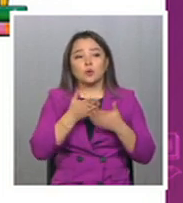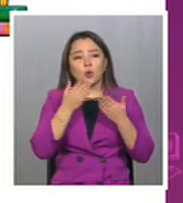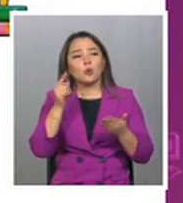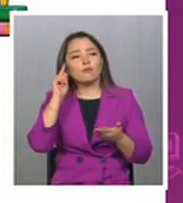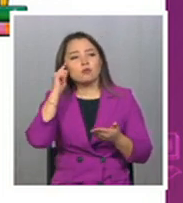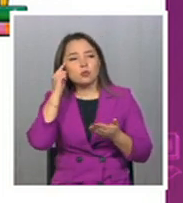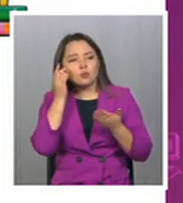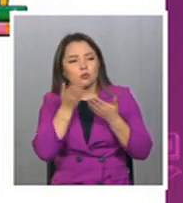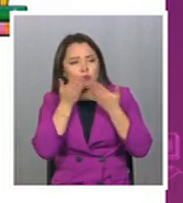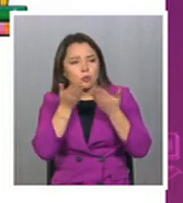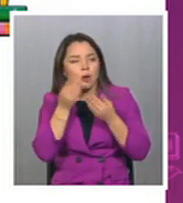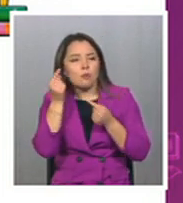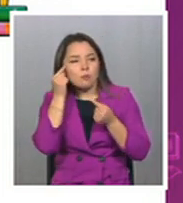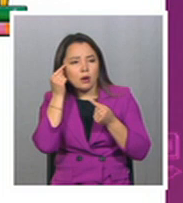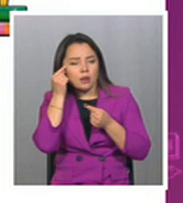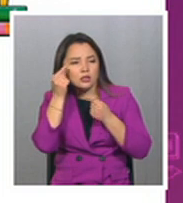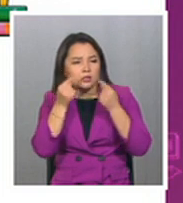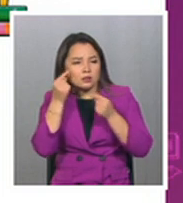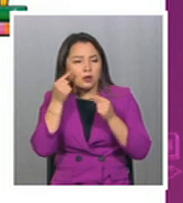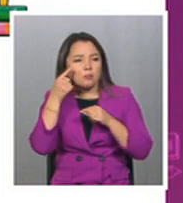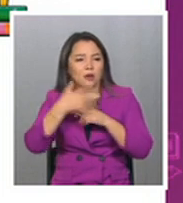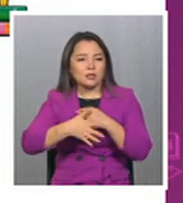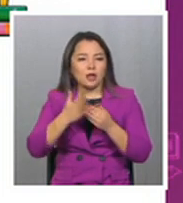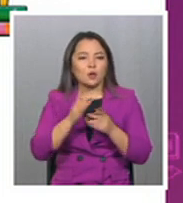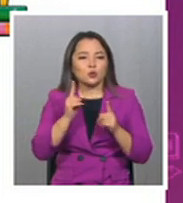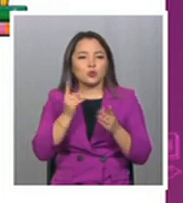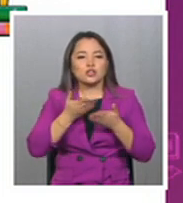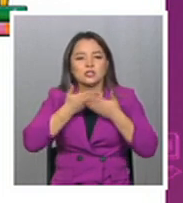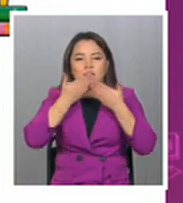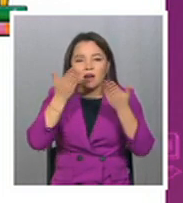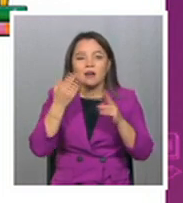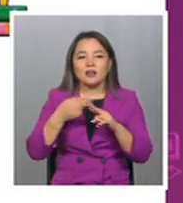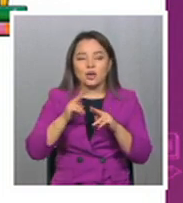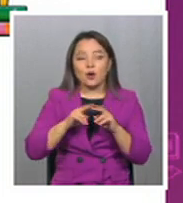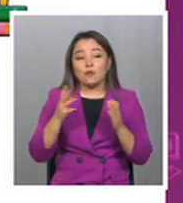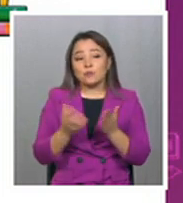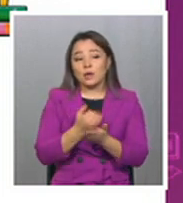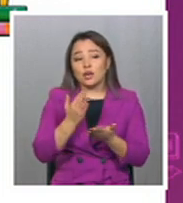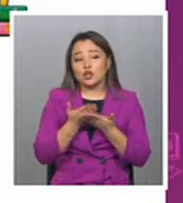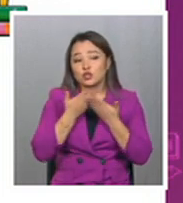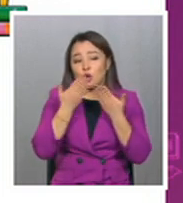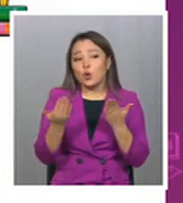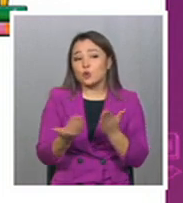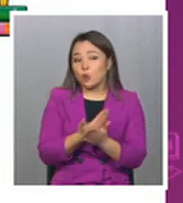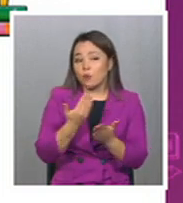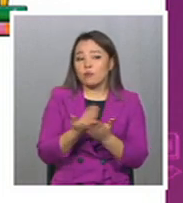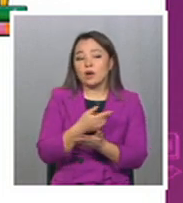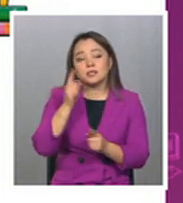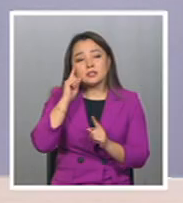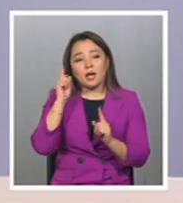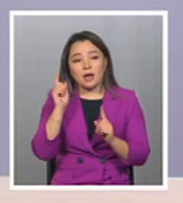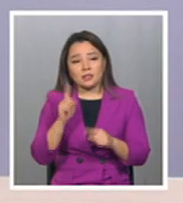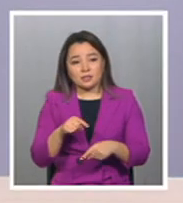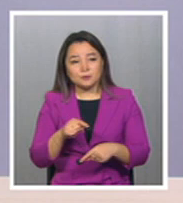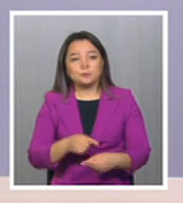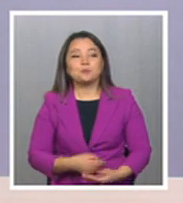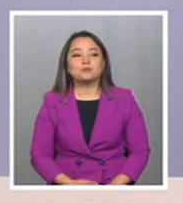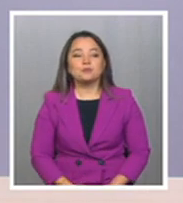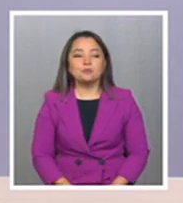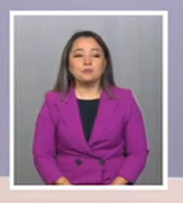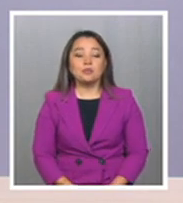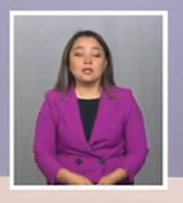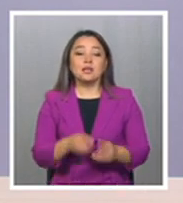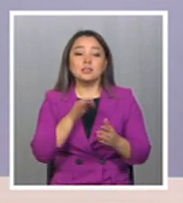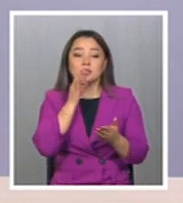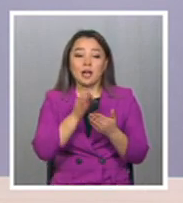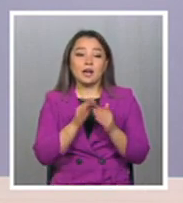вдумчиво, понимает, что читает, может из чтения получить новые знания». Скажите,